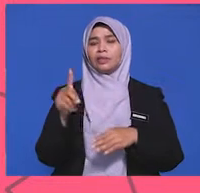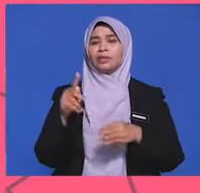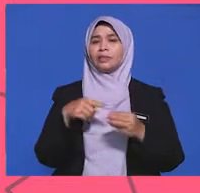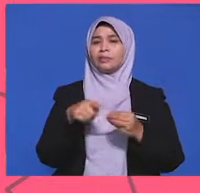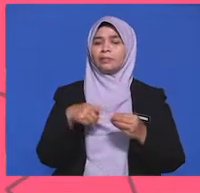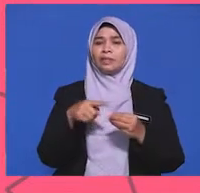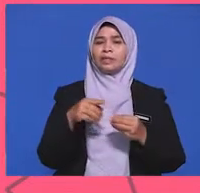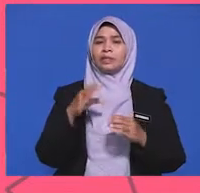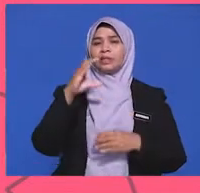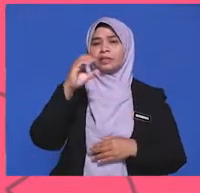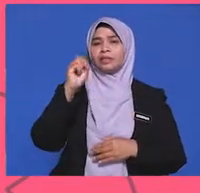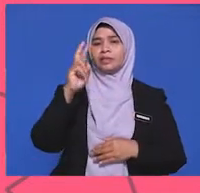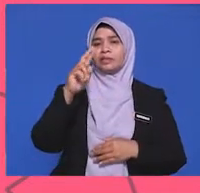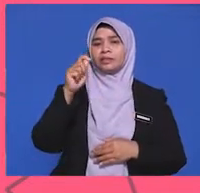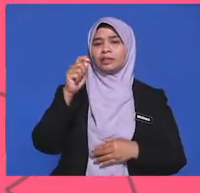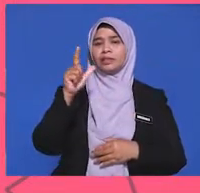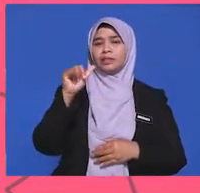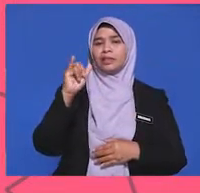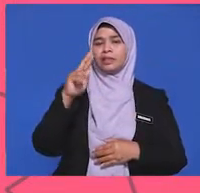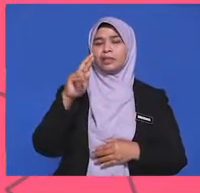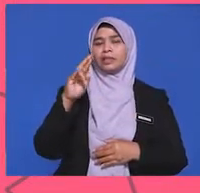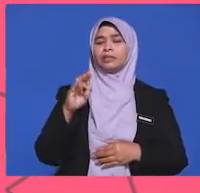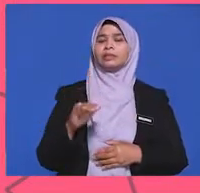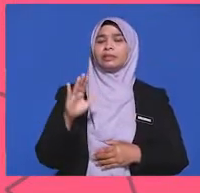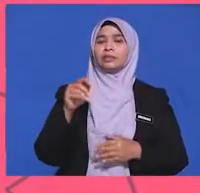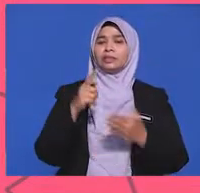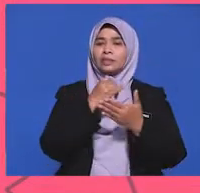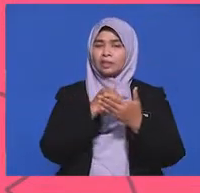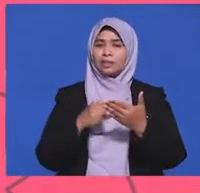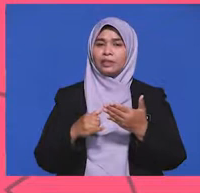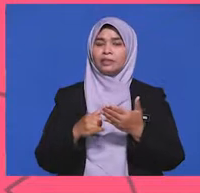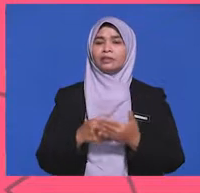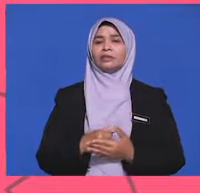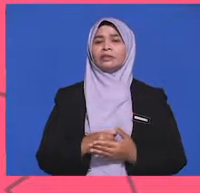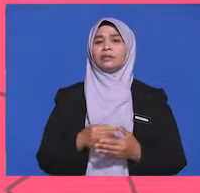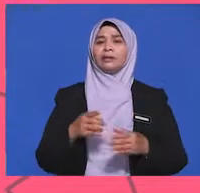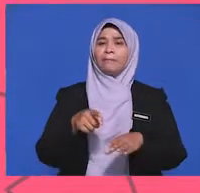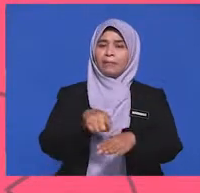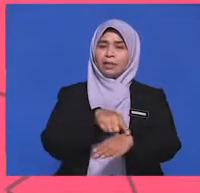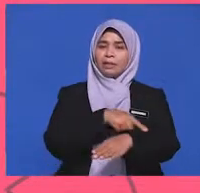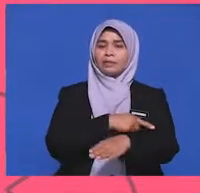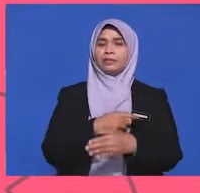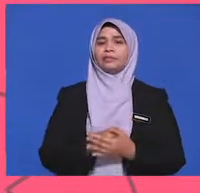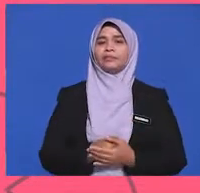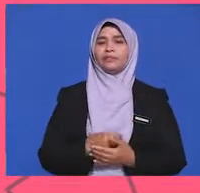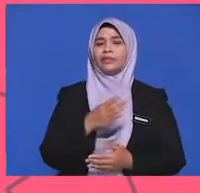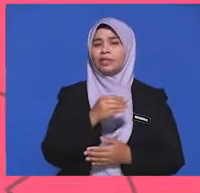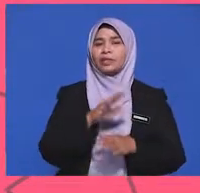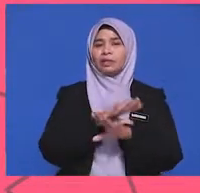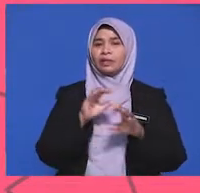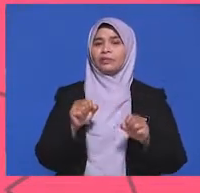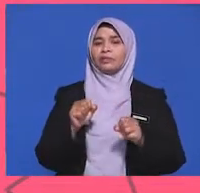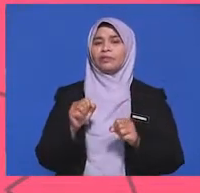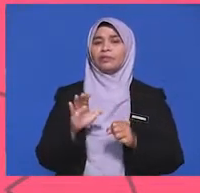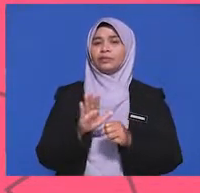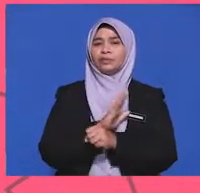apabila carta alir yang dilakar terlalu panjang alirannya dan tidak muat